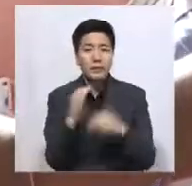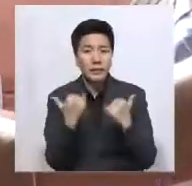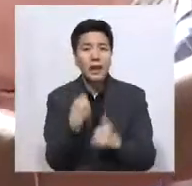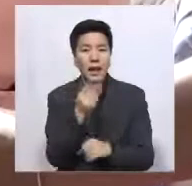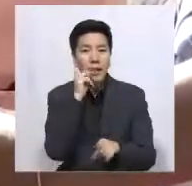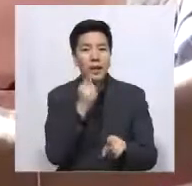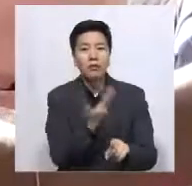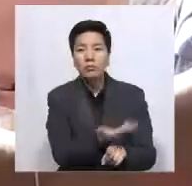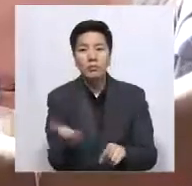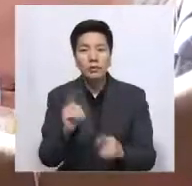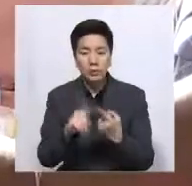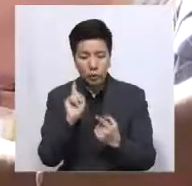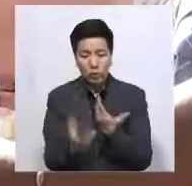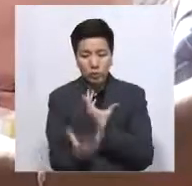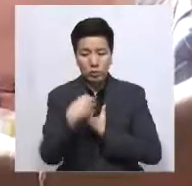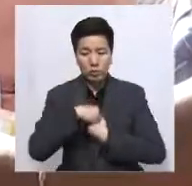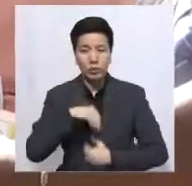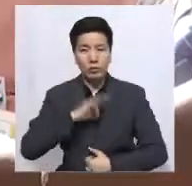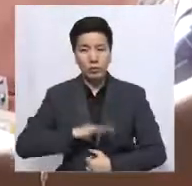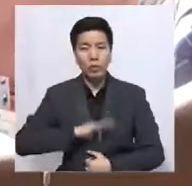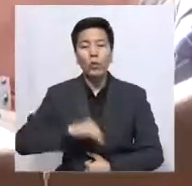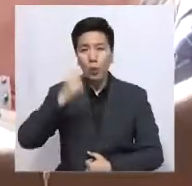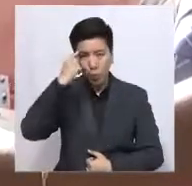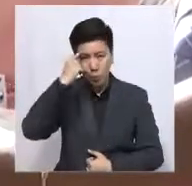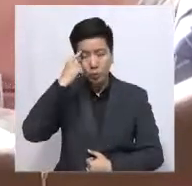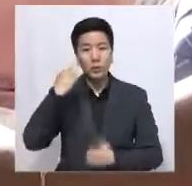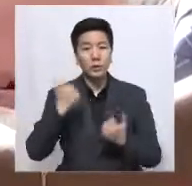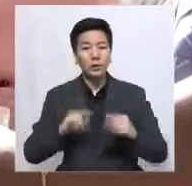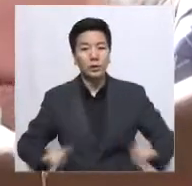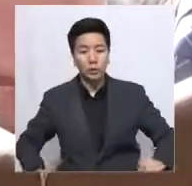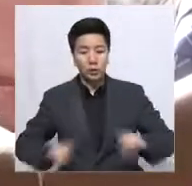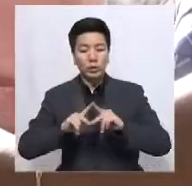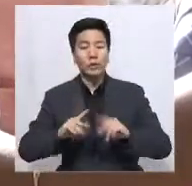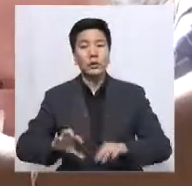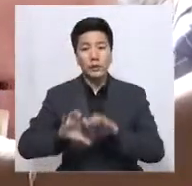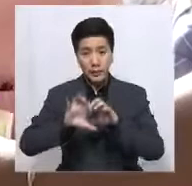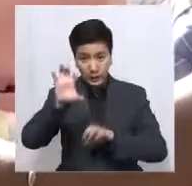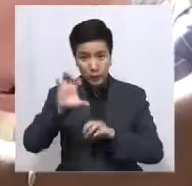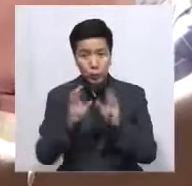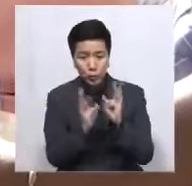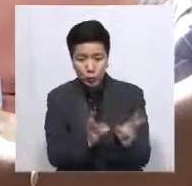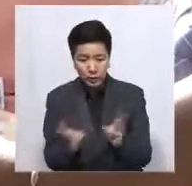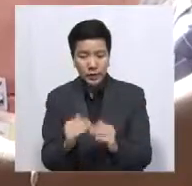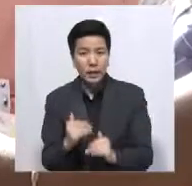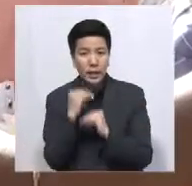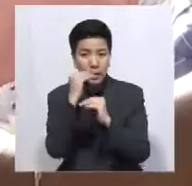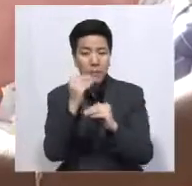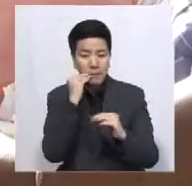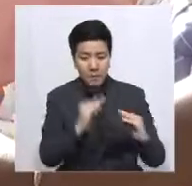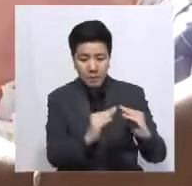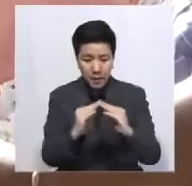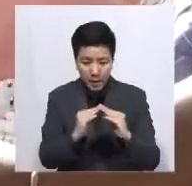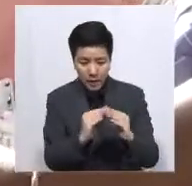ให้สื่อช่วยกันสร้างความตระหนักกับประชาชนด้วยกระทรวงมหาดไทยยังได้มีการเพิ่มมาตรการกำหนดพื้นที่หมู่บ้าน